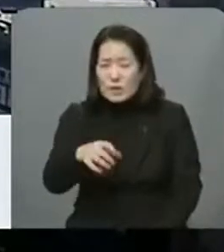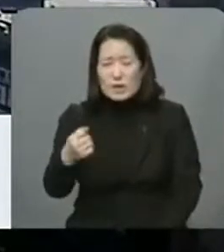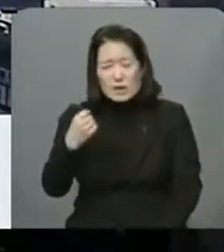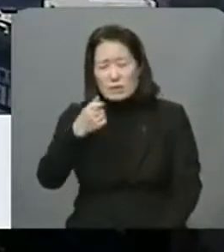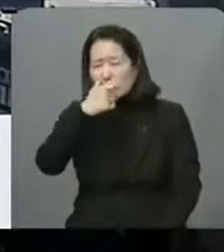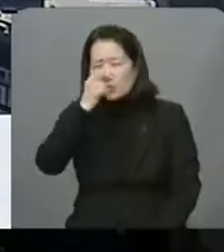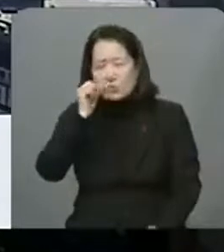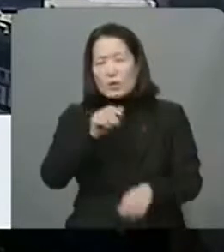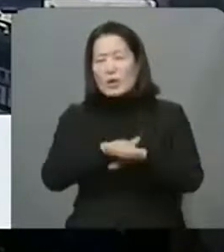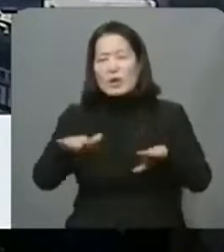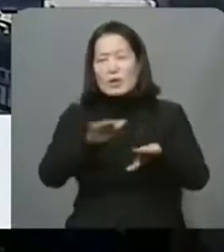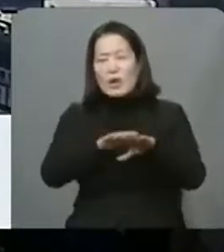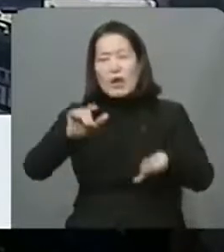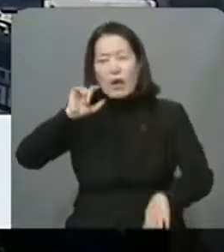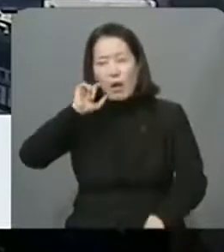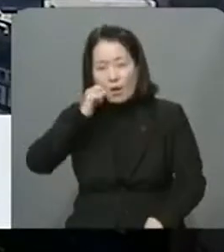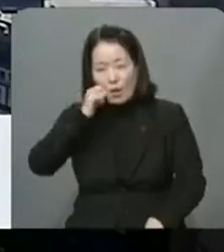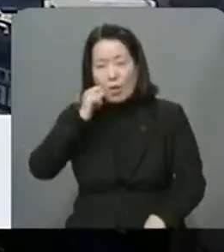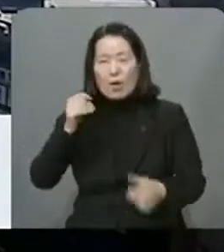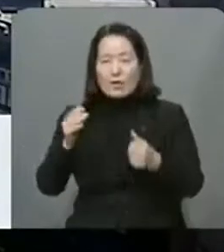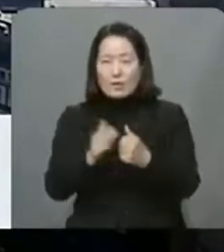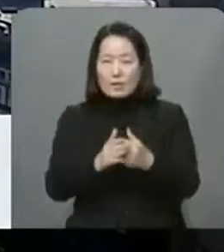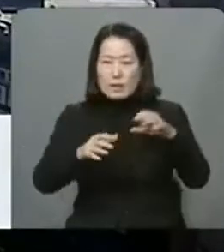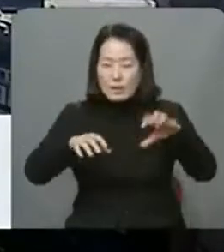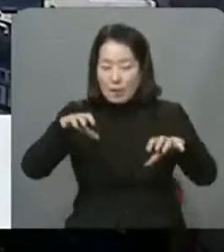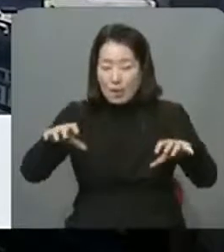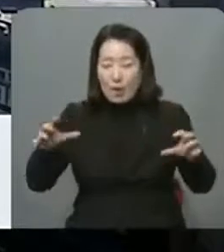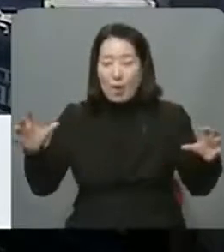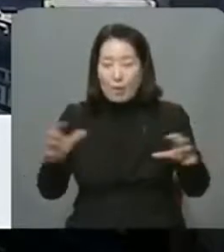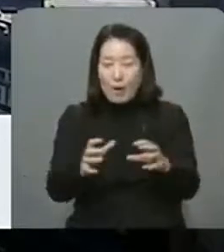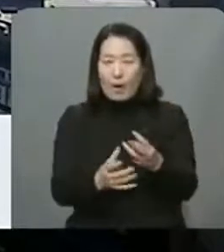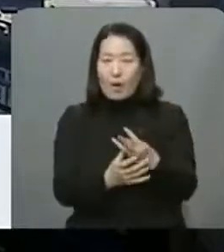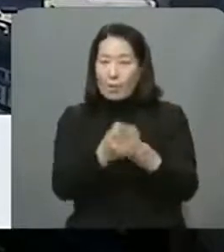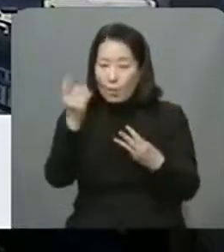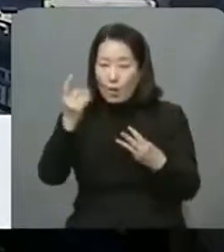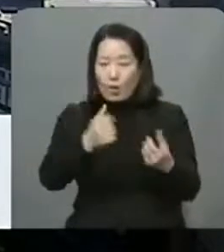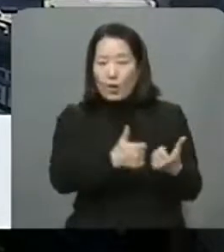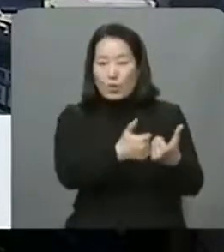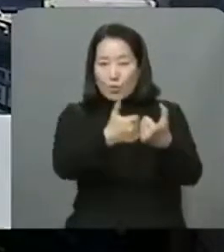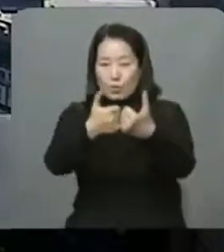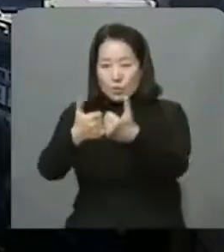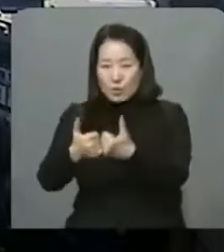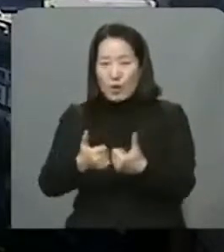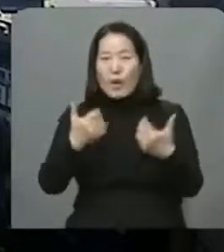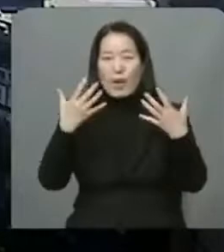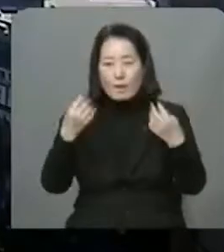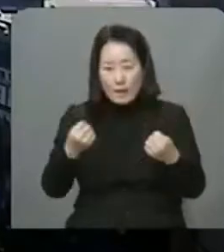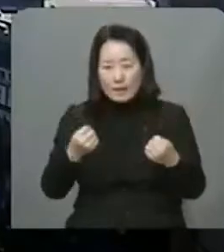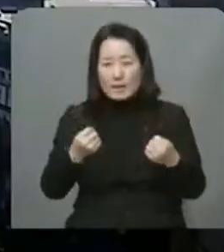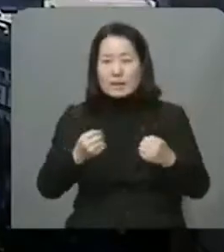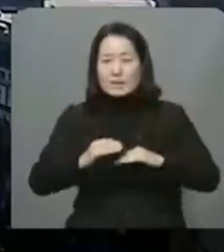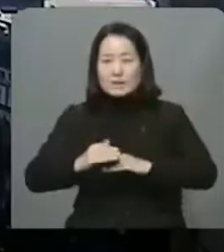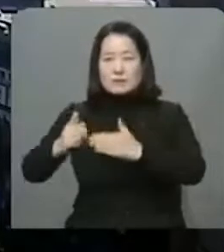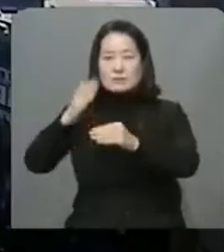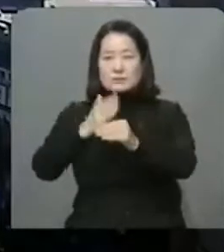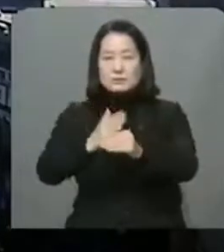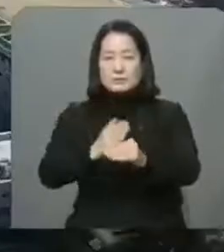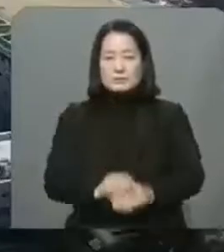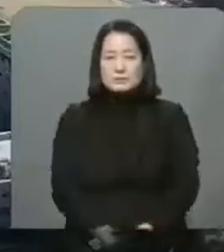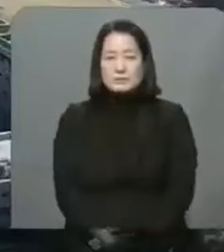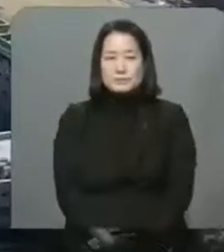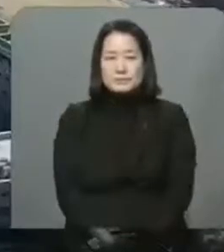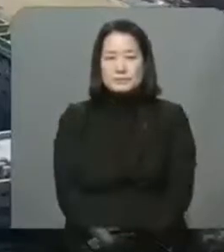힘든 게 많은데요. 이러다 보니 시군 간 통합 논의가 본물을 이루고 있습니다. 임서영 기자의 보도입니다.